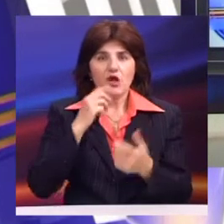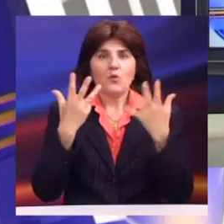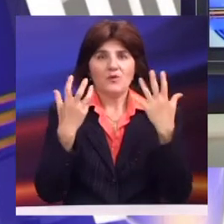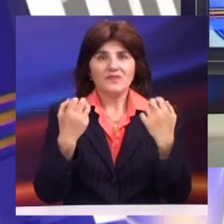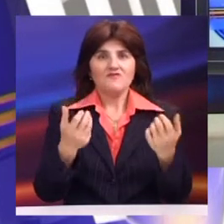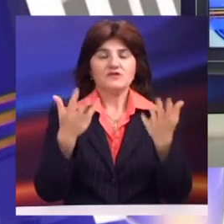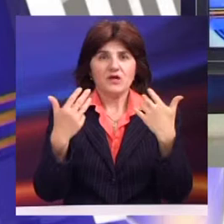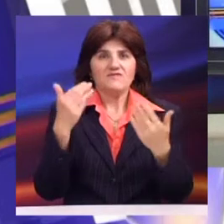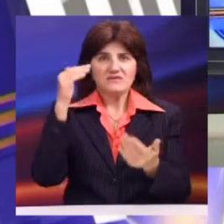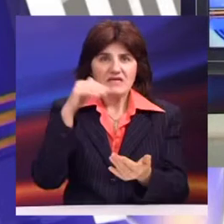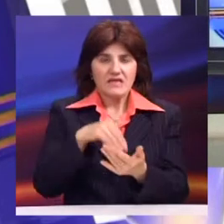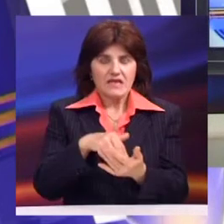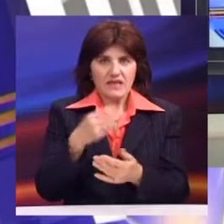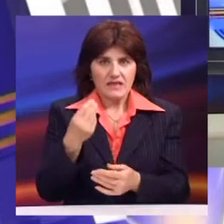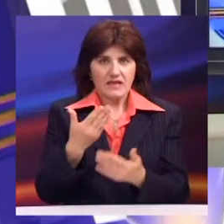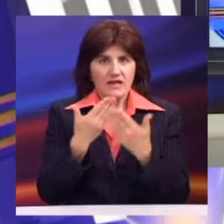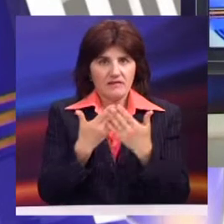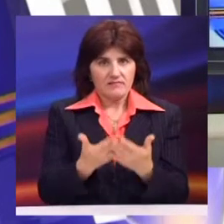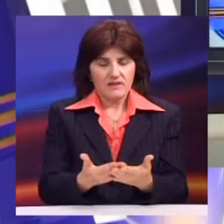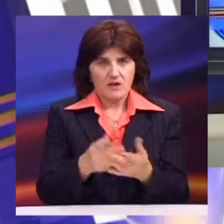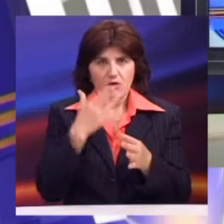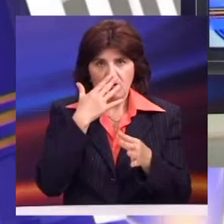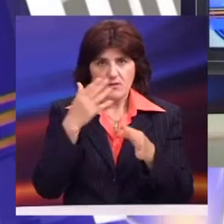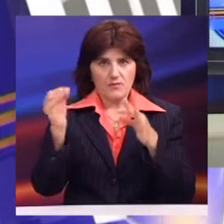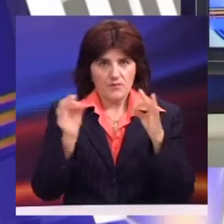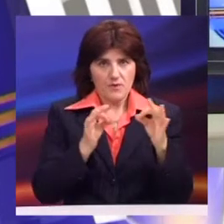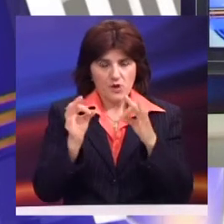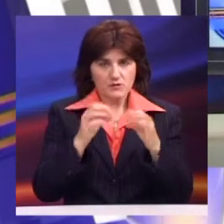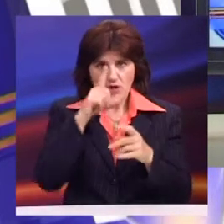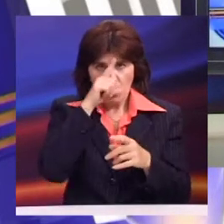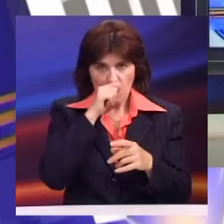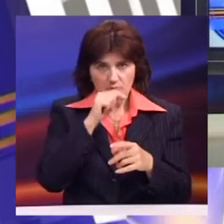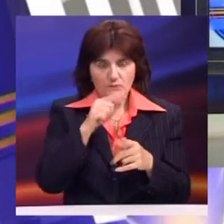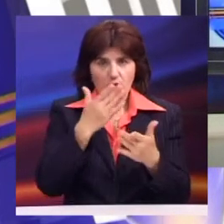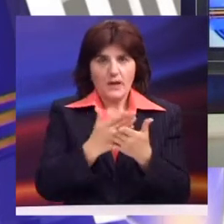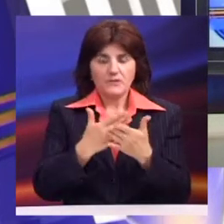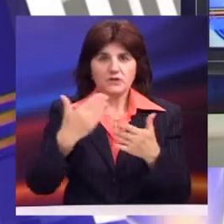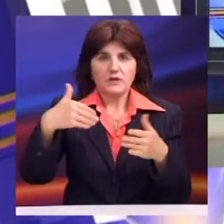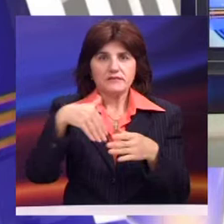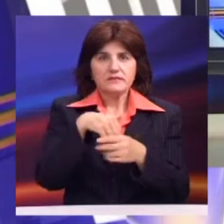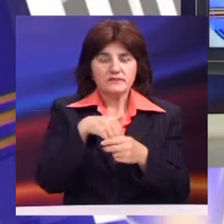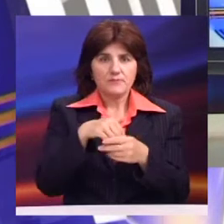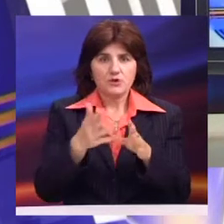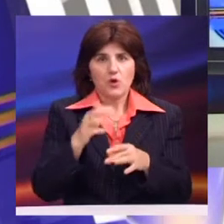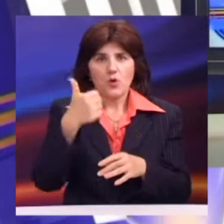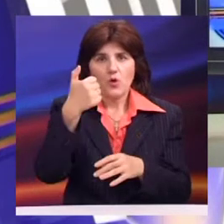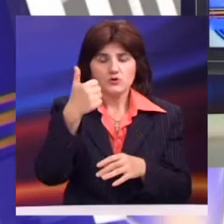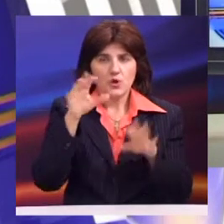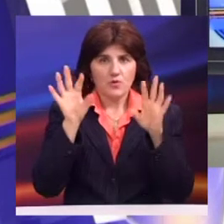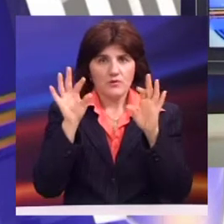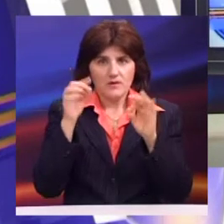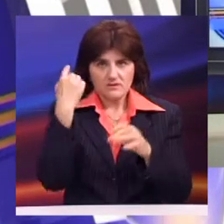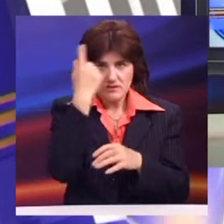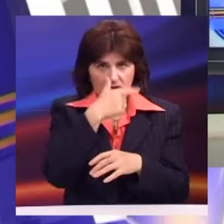miliona i 990 hiljada dinara. Na ovaj način, prema proceni predstavnika lokalne samouprave, bit će zaposleno preko